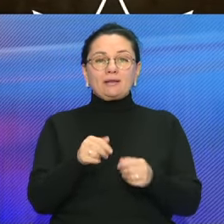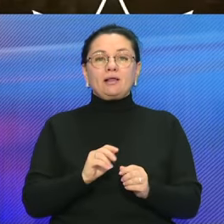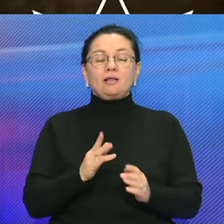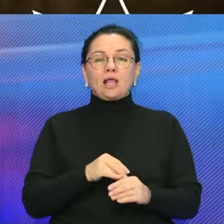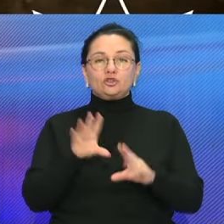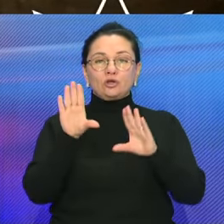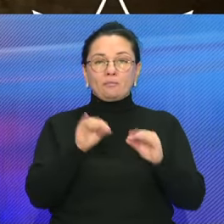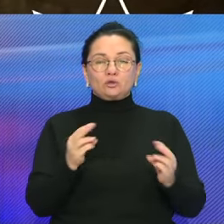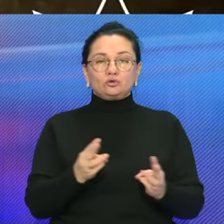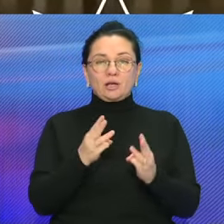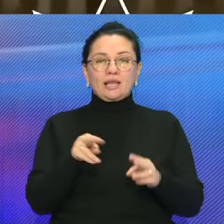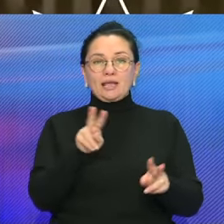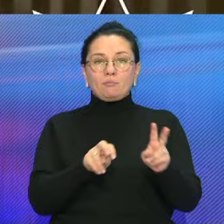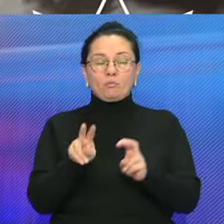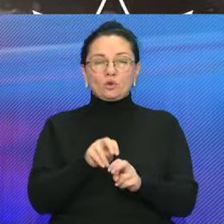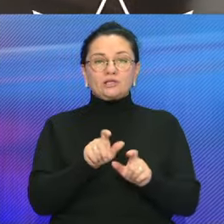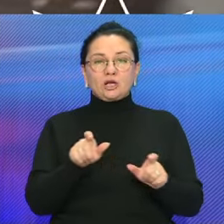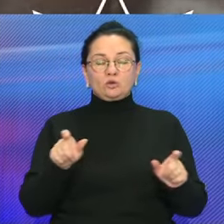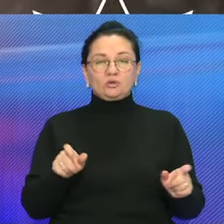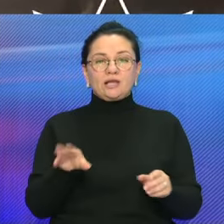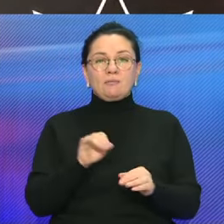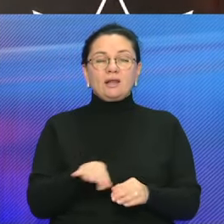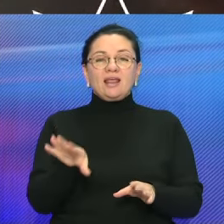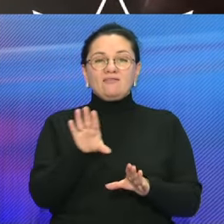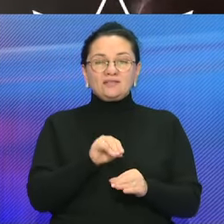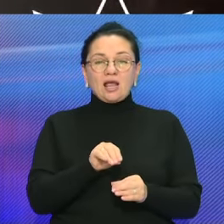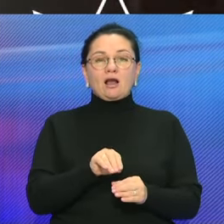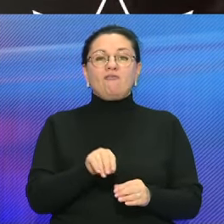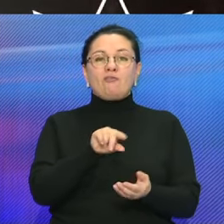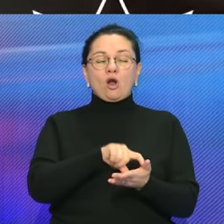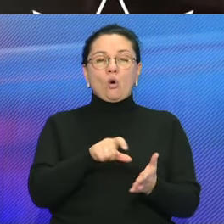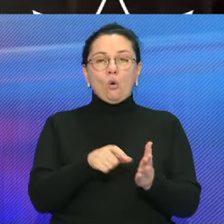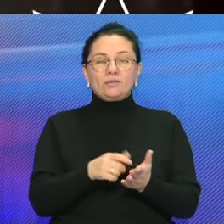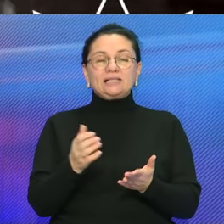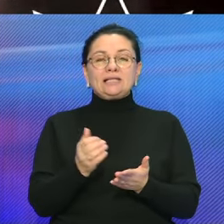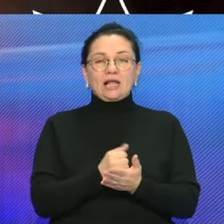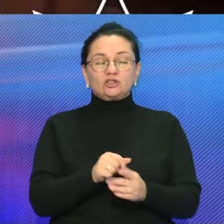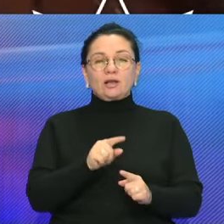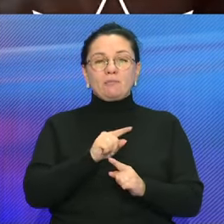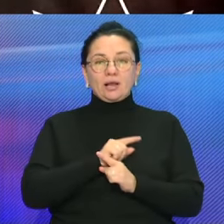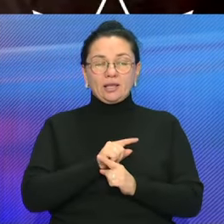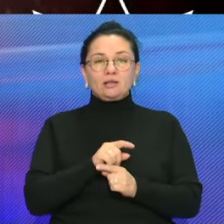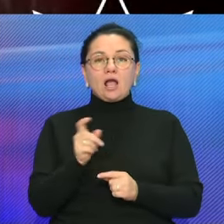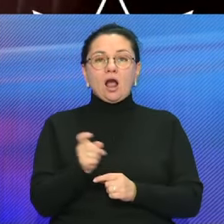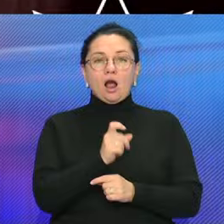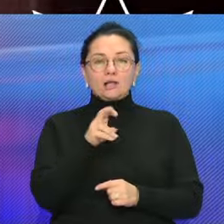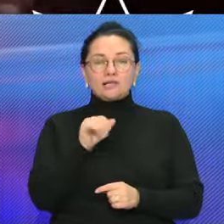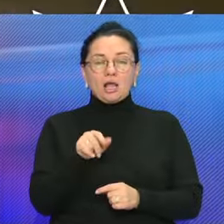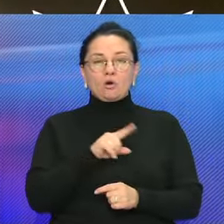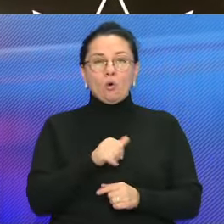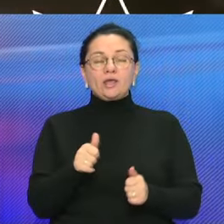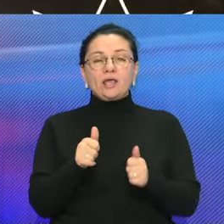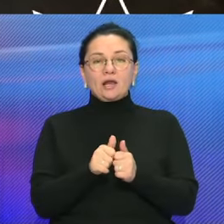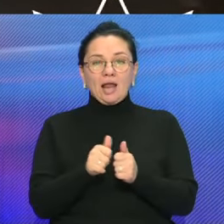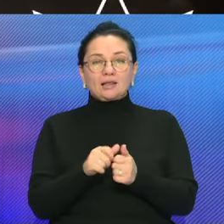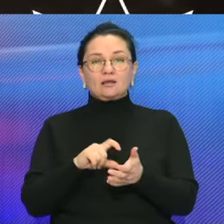пожару и пошуку людей. При проведении разведки у покоя бойцы МНС нашли загинулой господыню, а на подлозе у